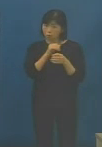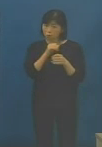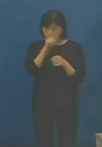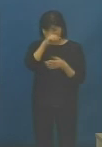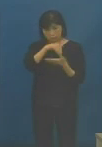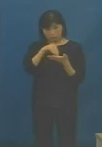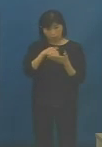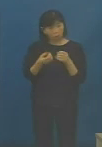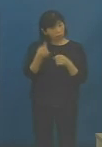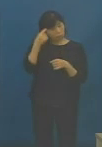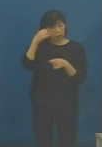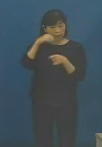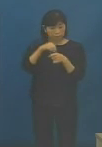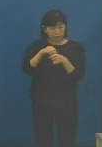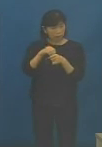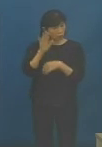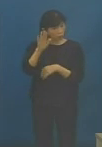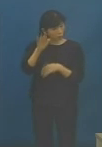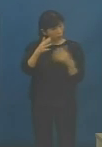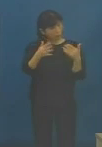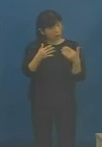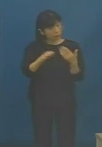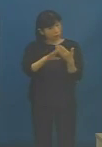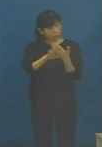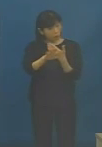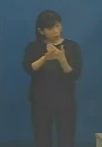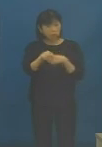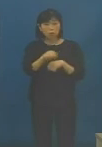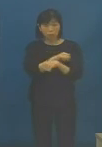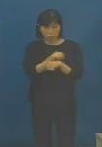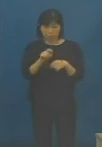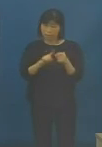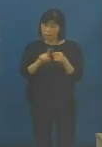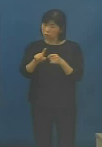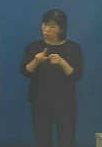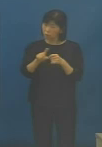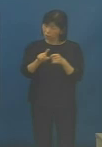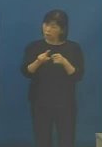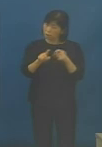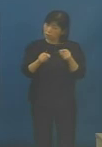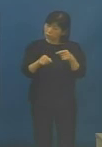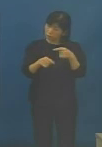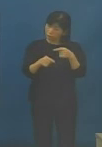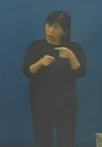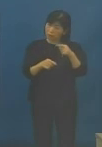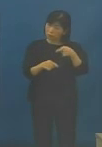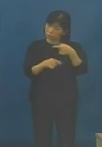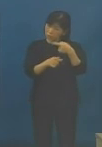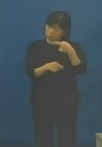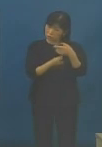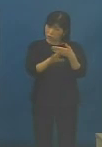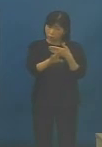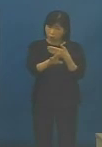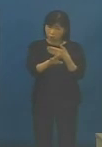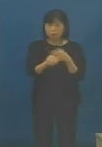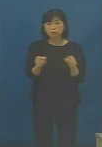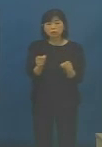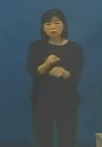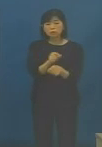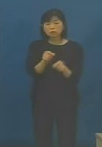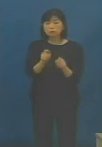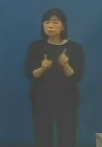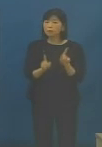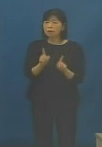後秋以降、特に年明けに予算編成作業をやりますが、当面9月の議会